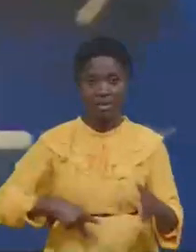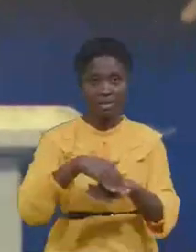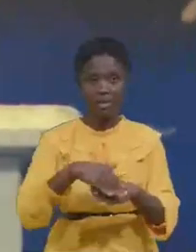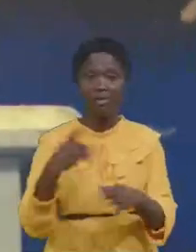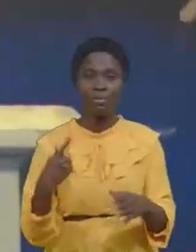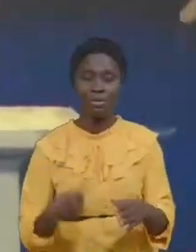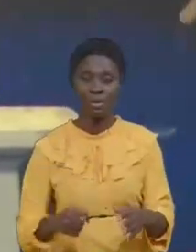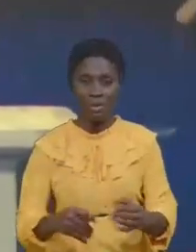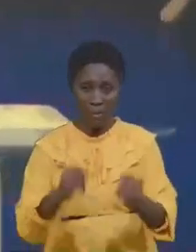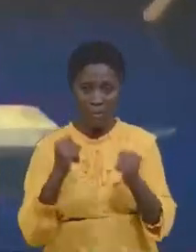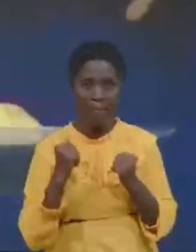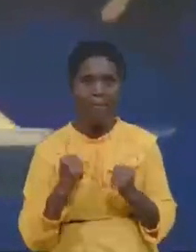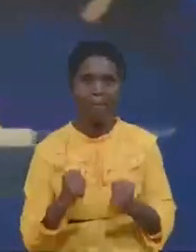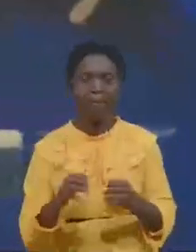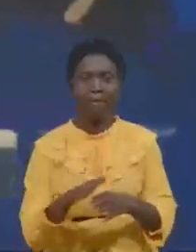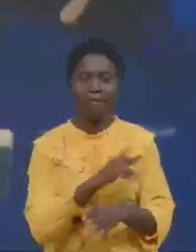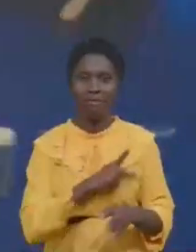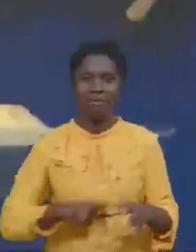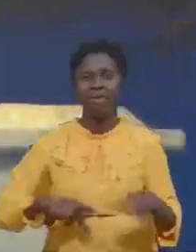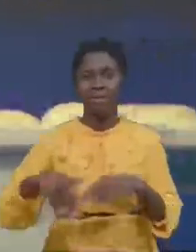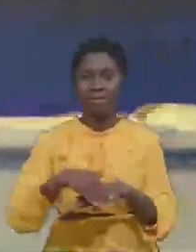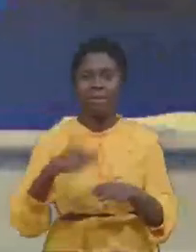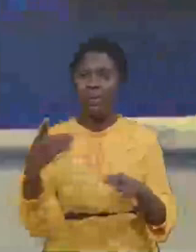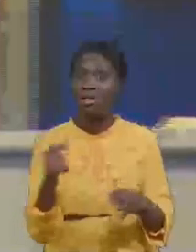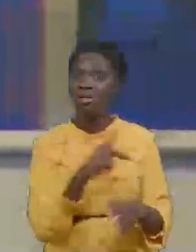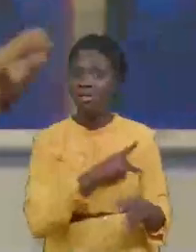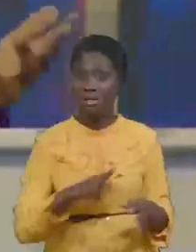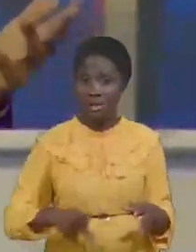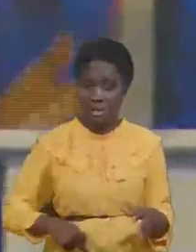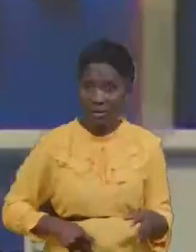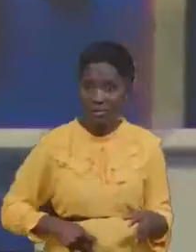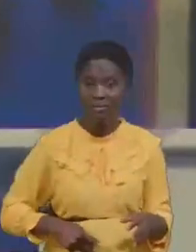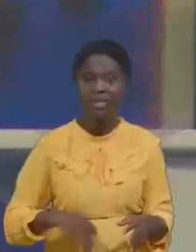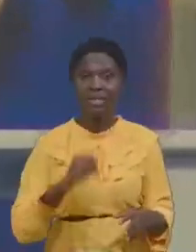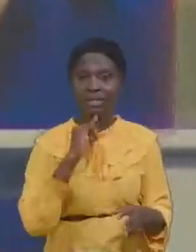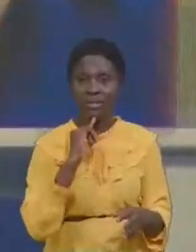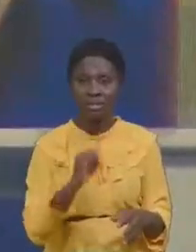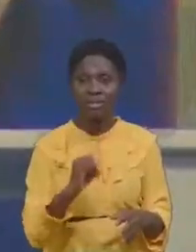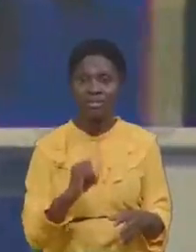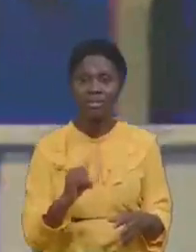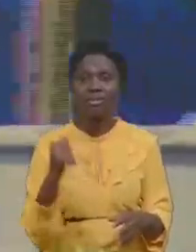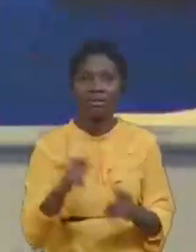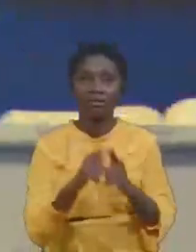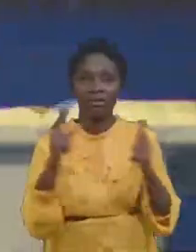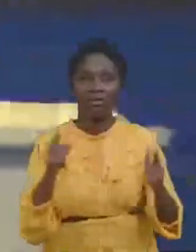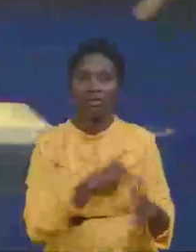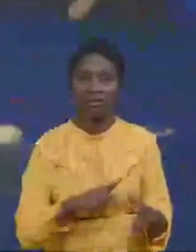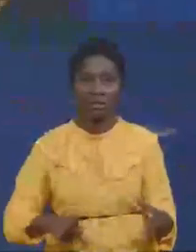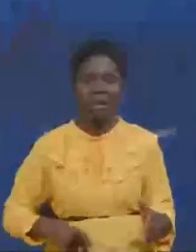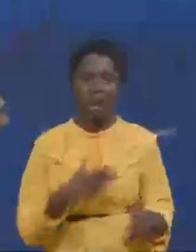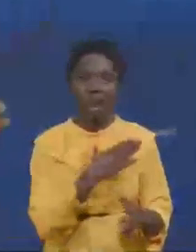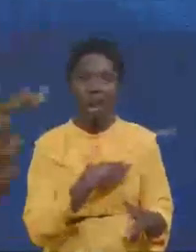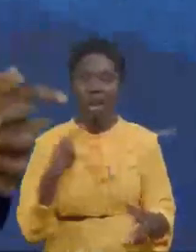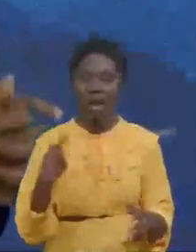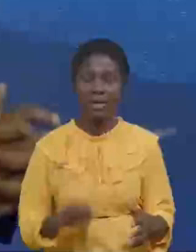un royaume majestueux. Le roi est un roi infaillible et le royaume est